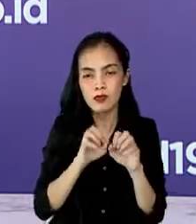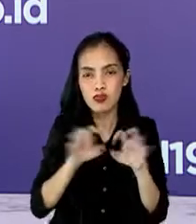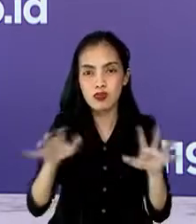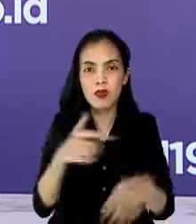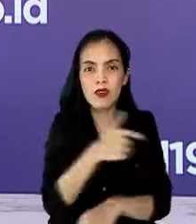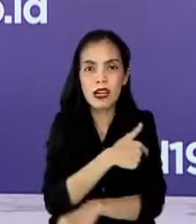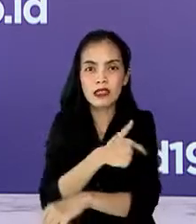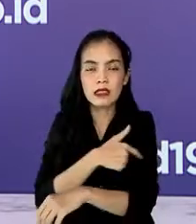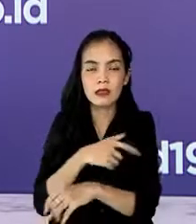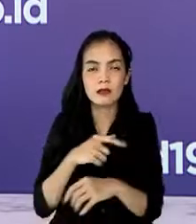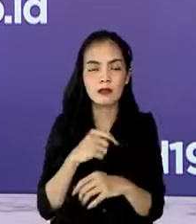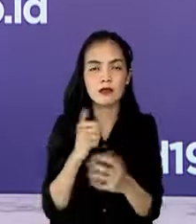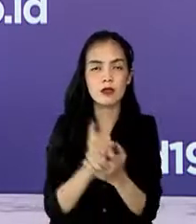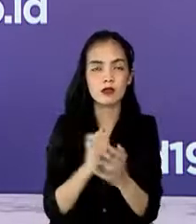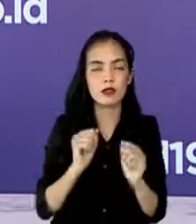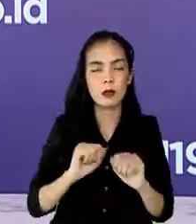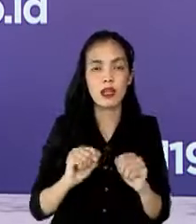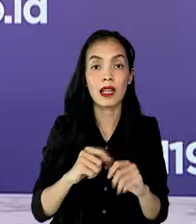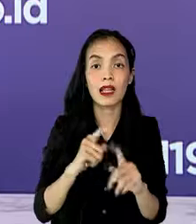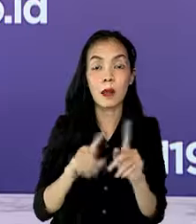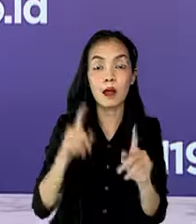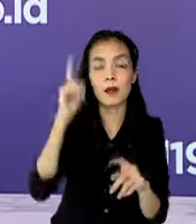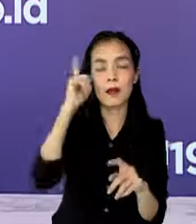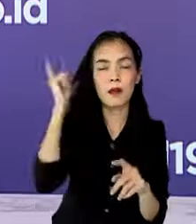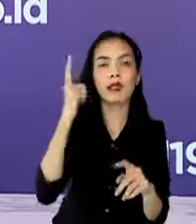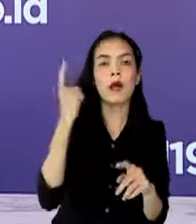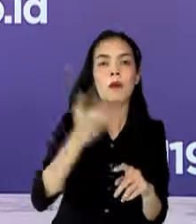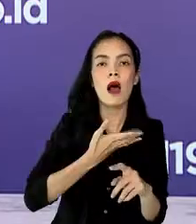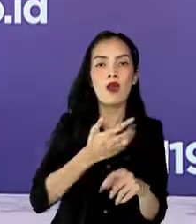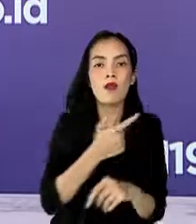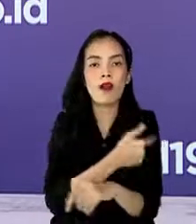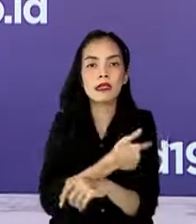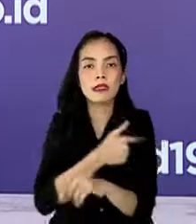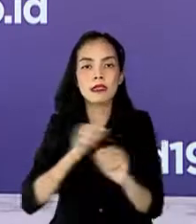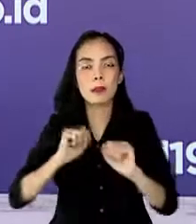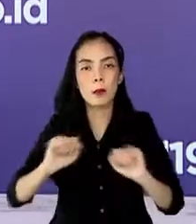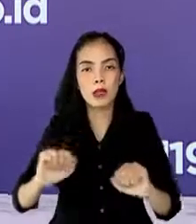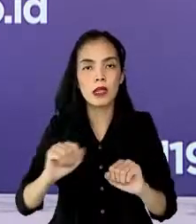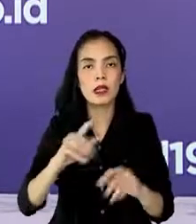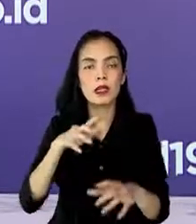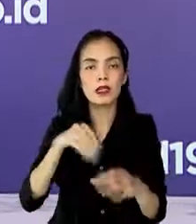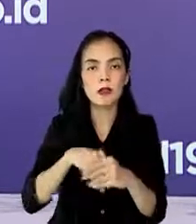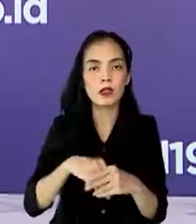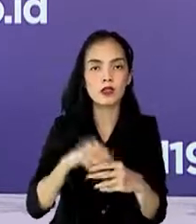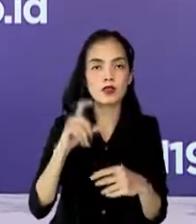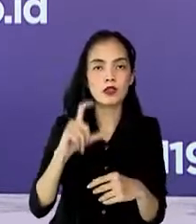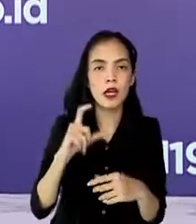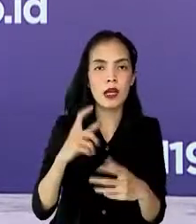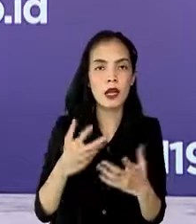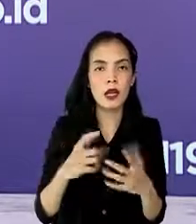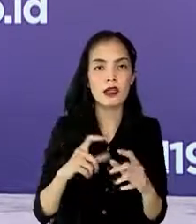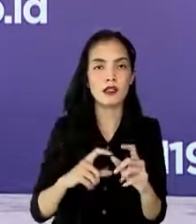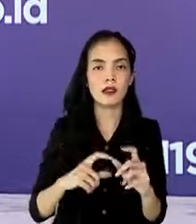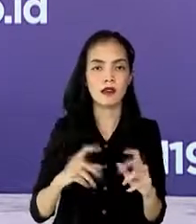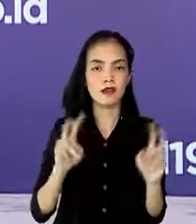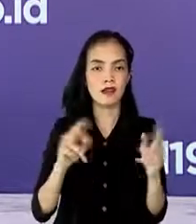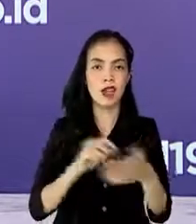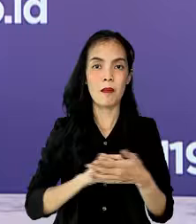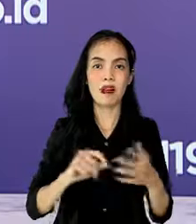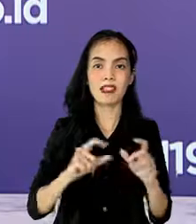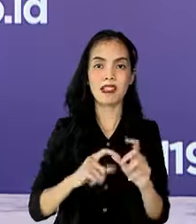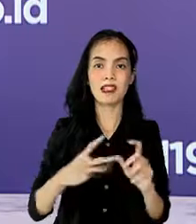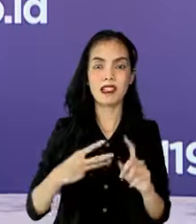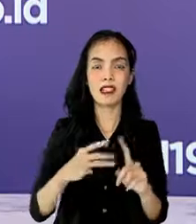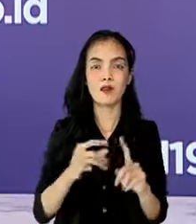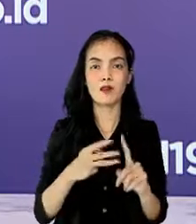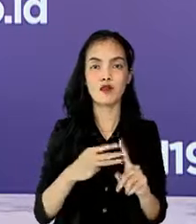berkomitmen untuk melakukan percepatan cakupan vaksin salah satunya melalui kegiatan serbuan vaksinasi